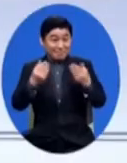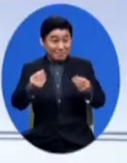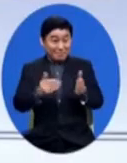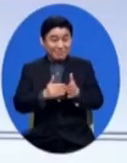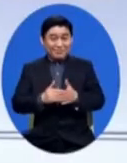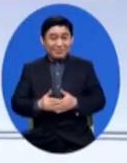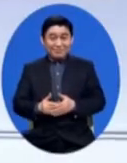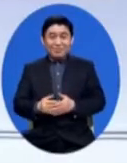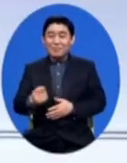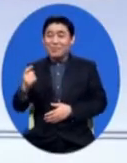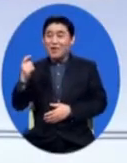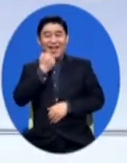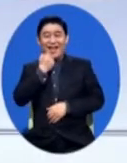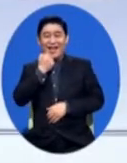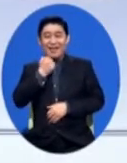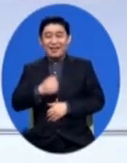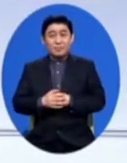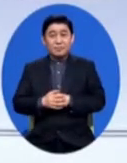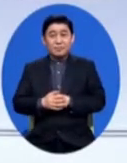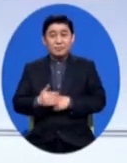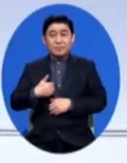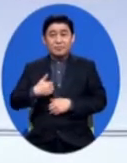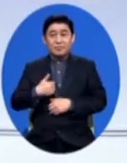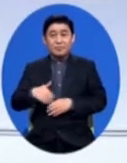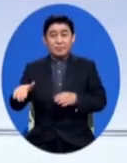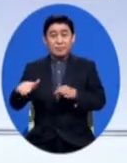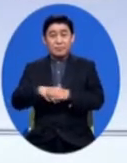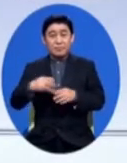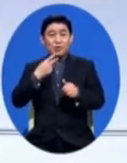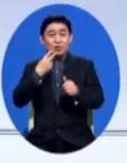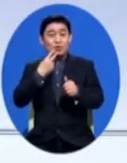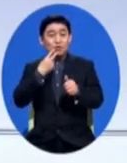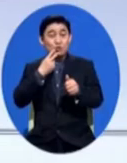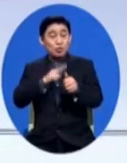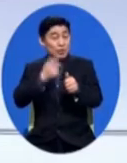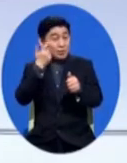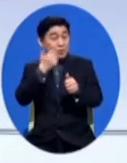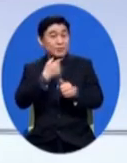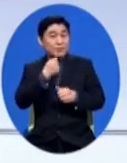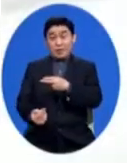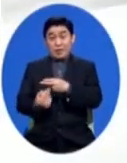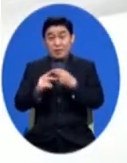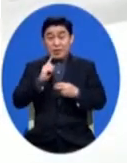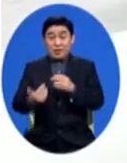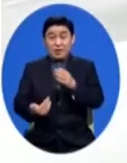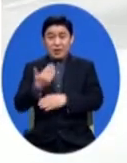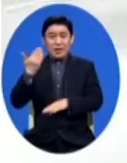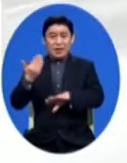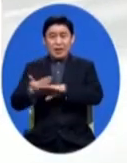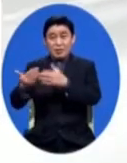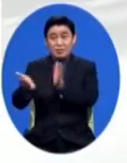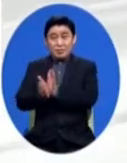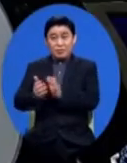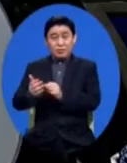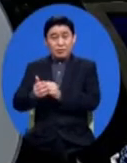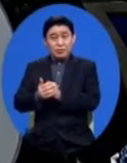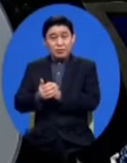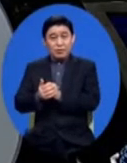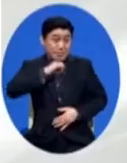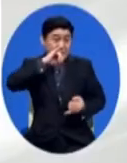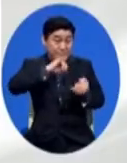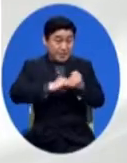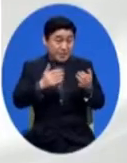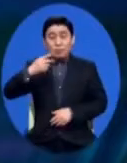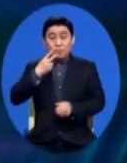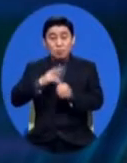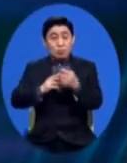묻겠습니다. 홍준표 후보님 문재인 후보님 문 후보님한테 안 후보님한테 질문을 드려볼게요. 또 다른 측면으로 저는